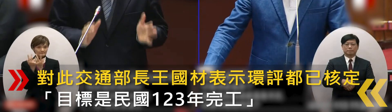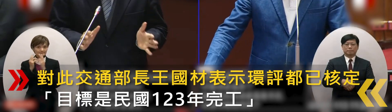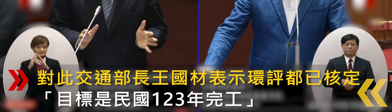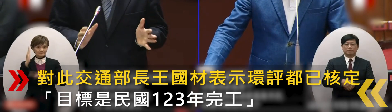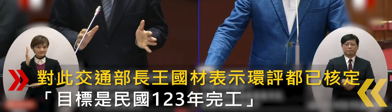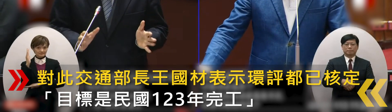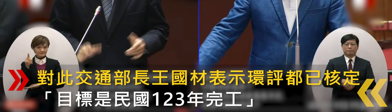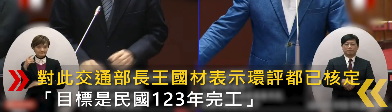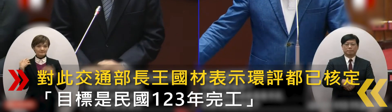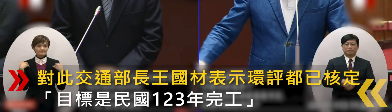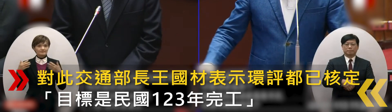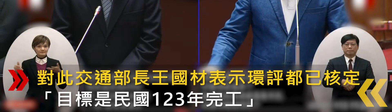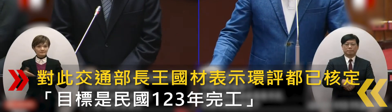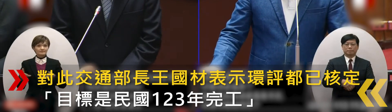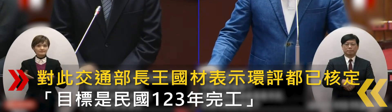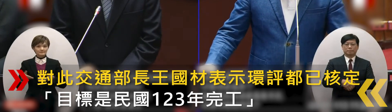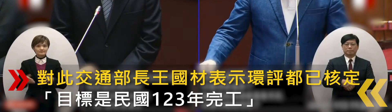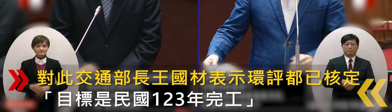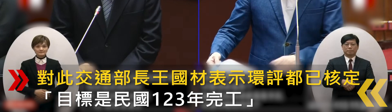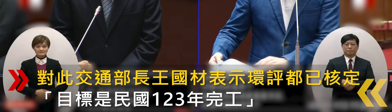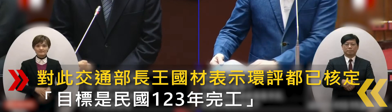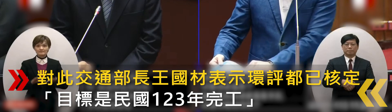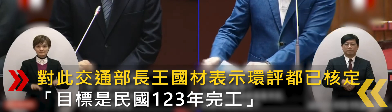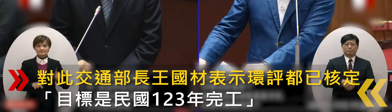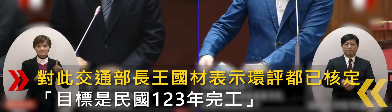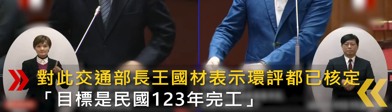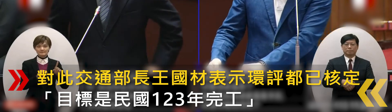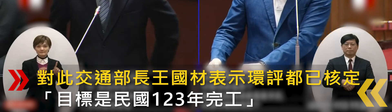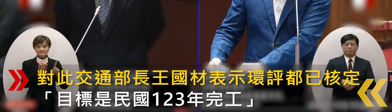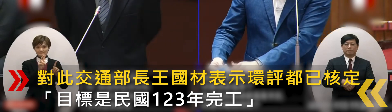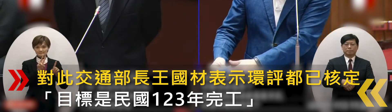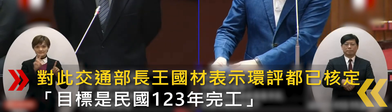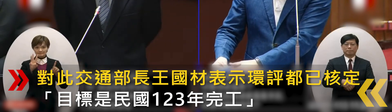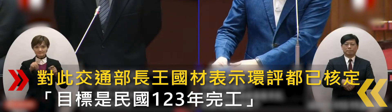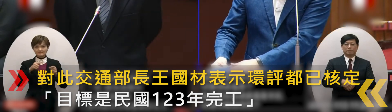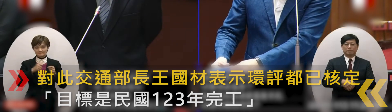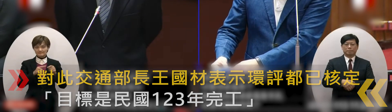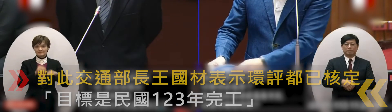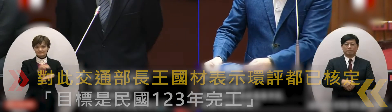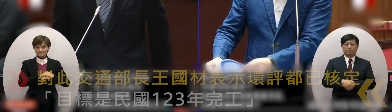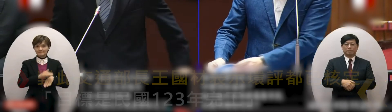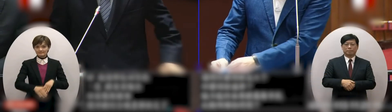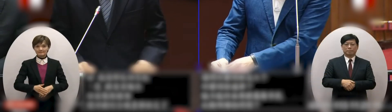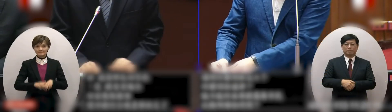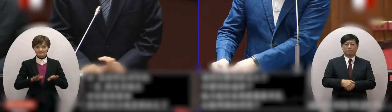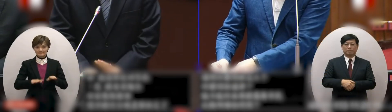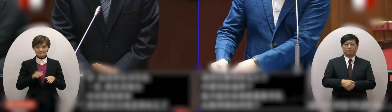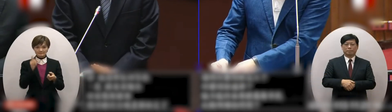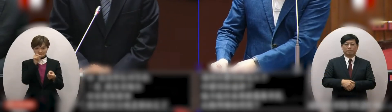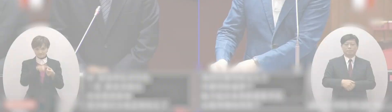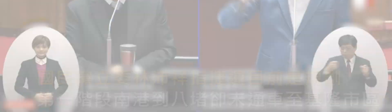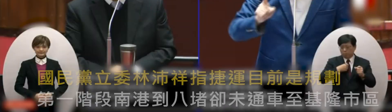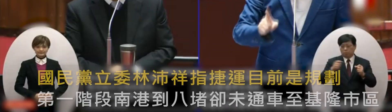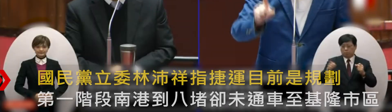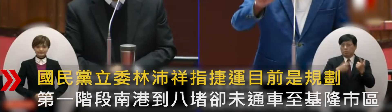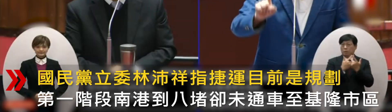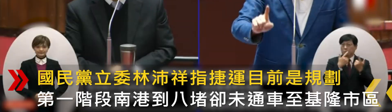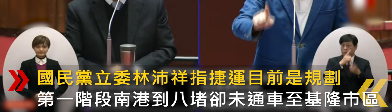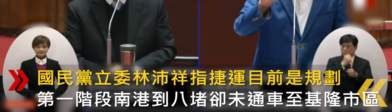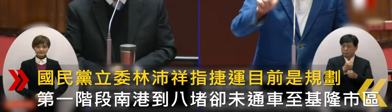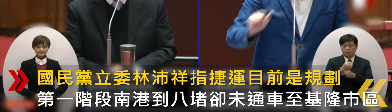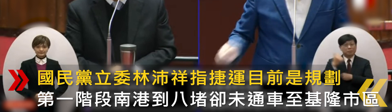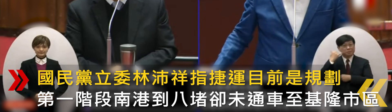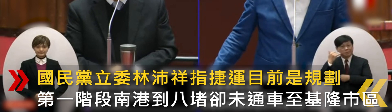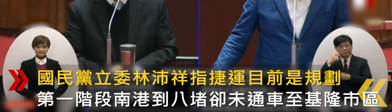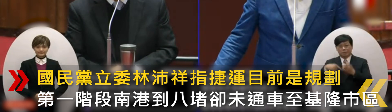做新建的工作。那目前是在民国一百二十三年完工，目前的目标呢是123年。 基隆市上